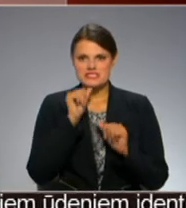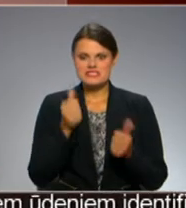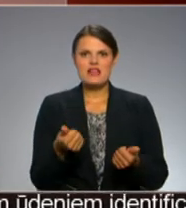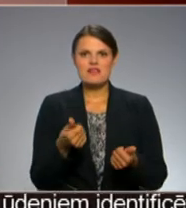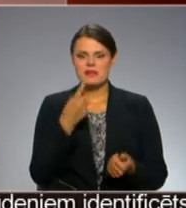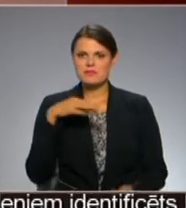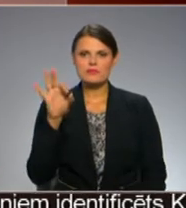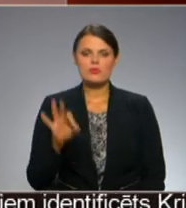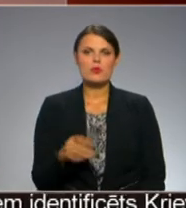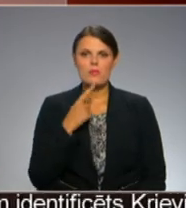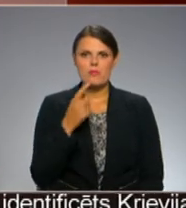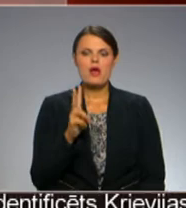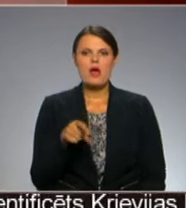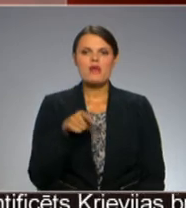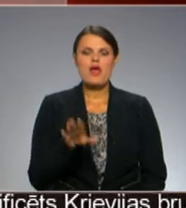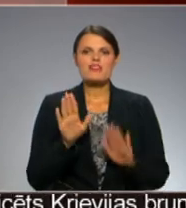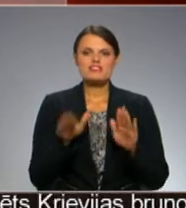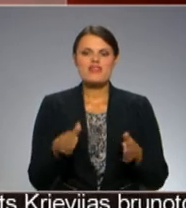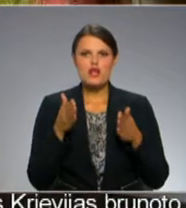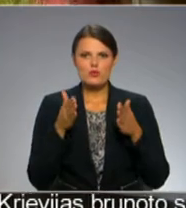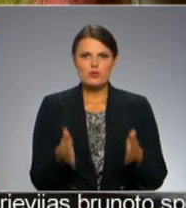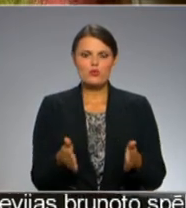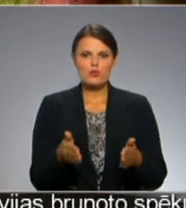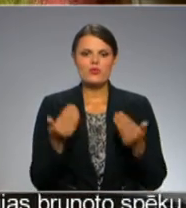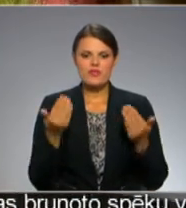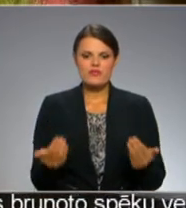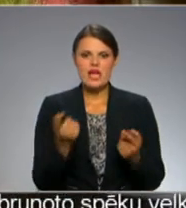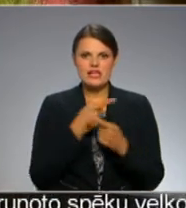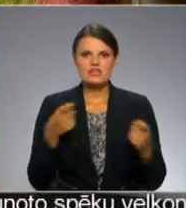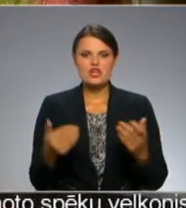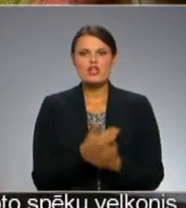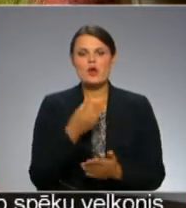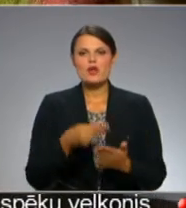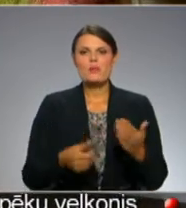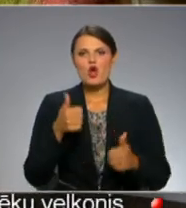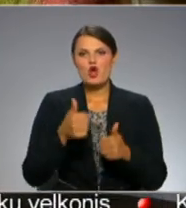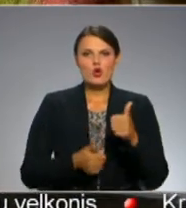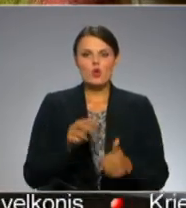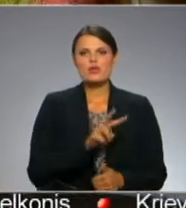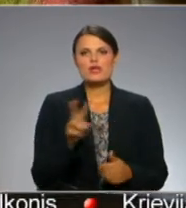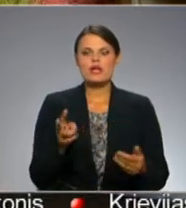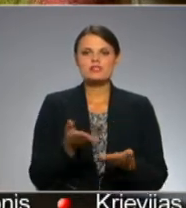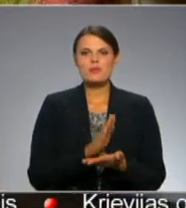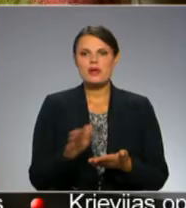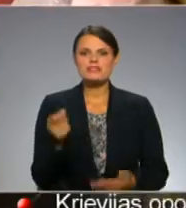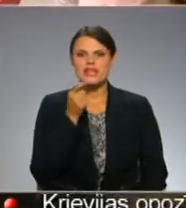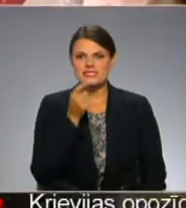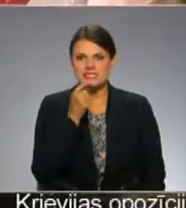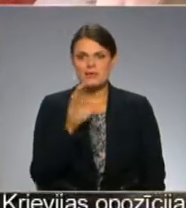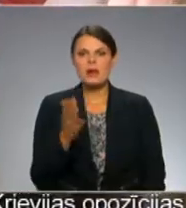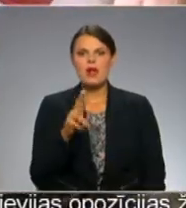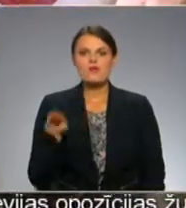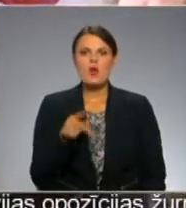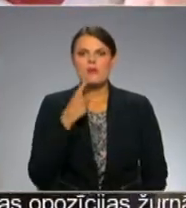nevarējām 100% pateikt, ka tā tas varētu būt. Tagad izsludināts jauns iepirkuma konkurss, kas noslēgsies septembrī. Tikmēr